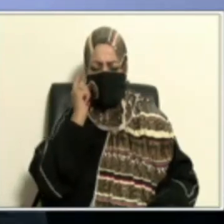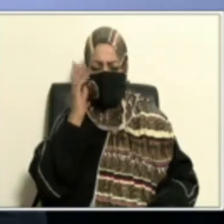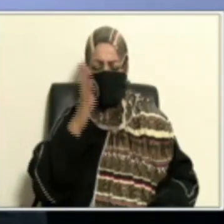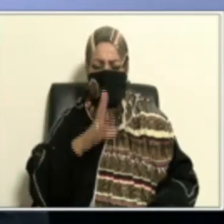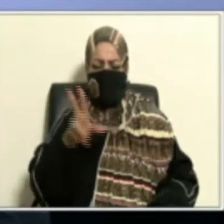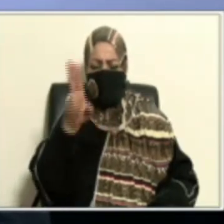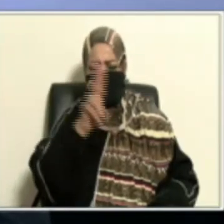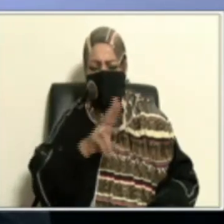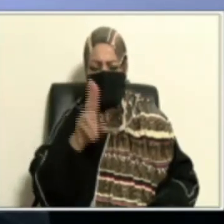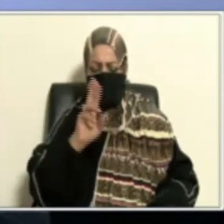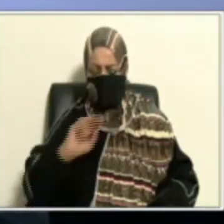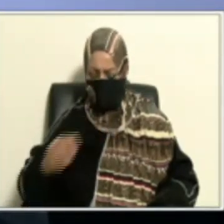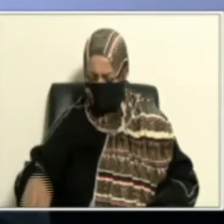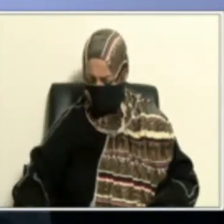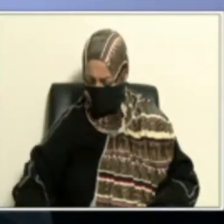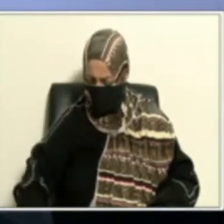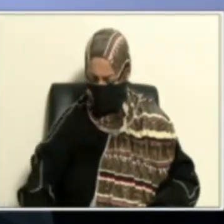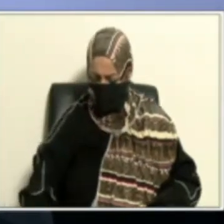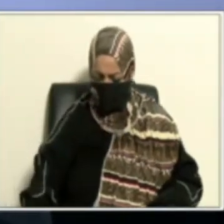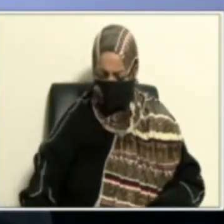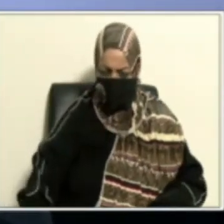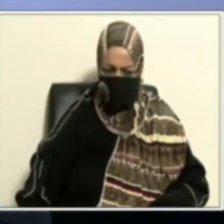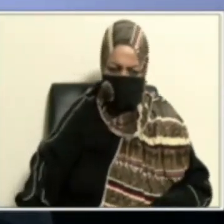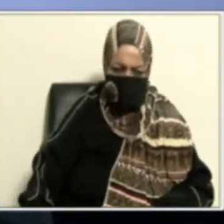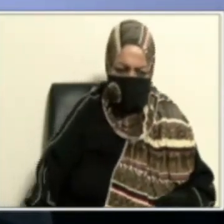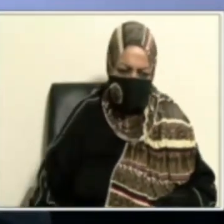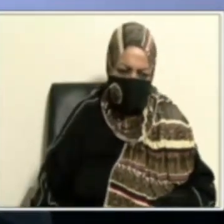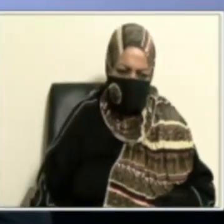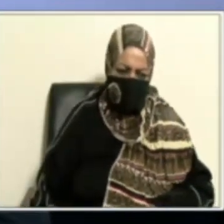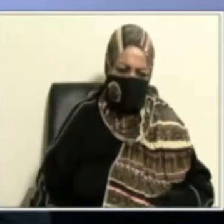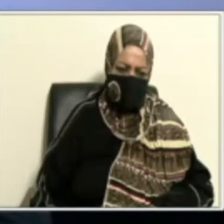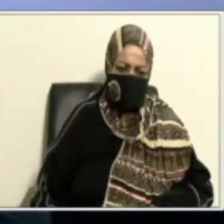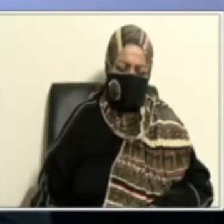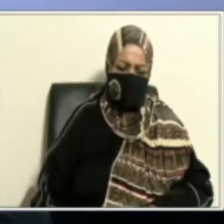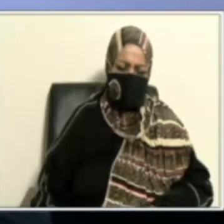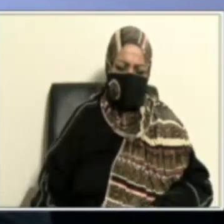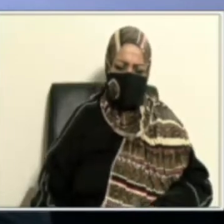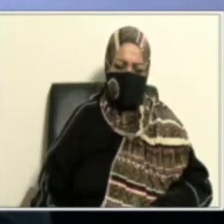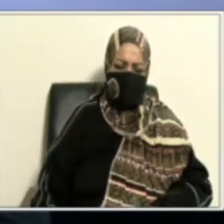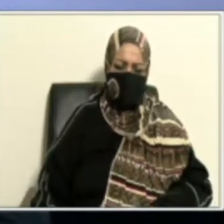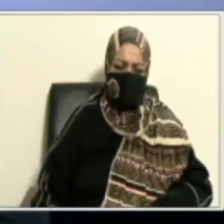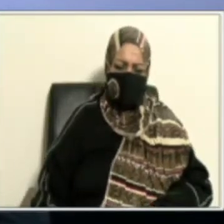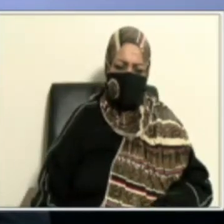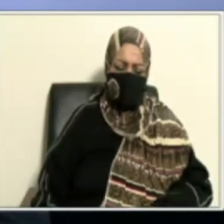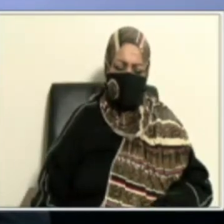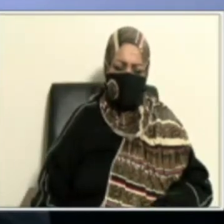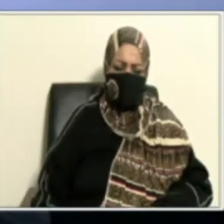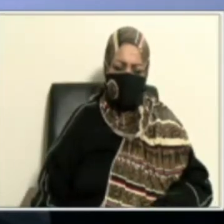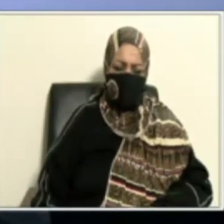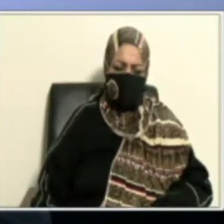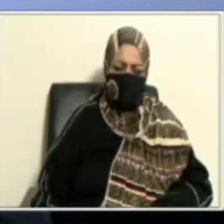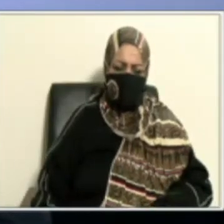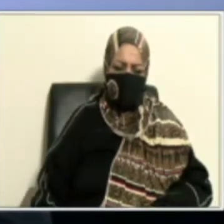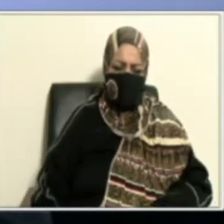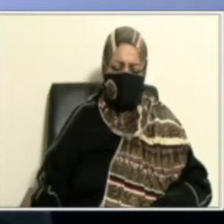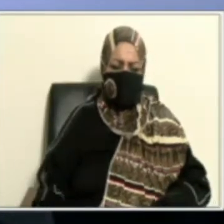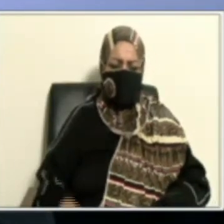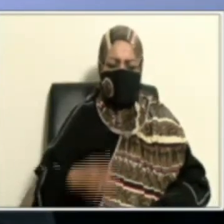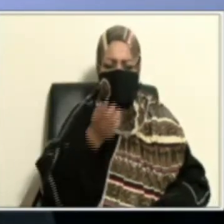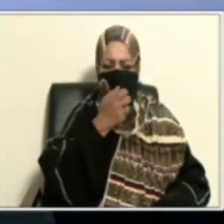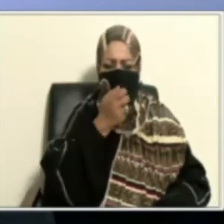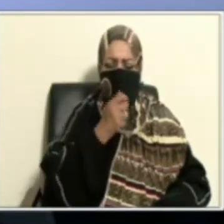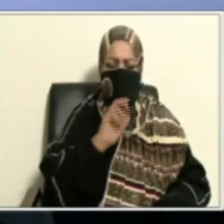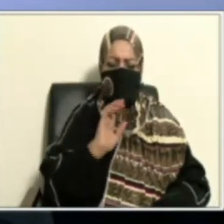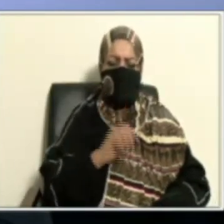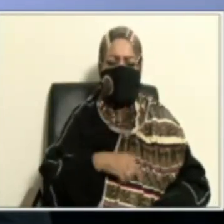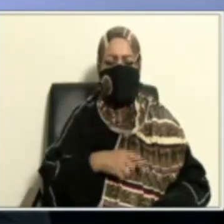وإنما المضمضة فقط. فكل الأكل مبني على هذا الأمر، إذا كان مثلا كليت شيء